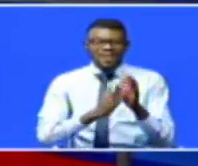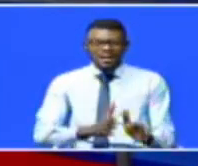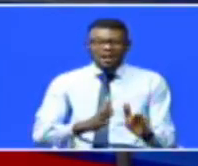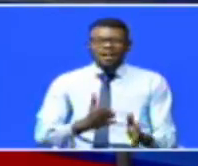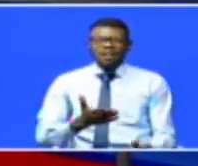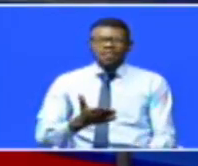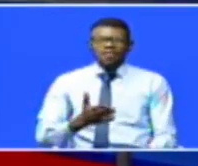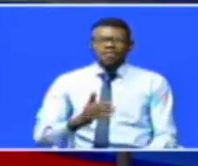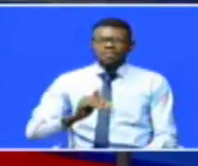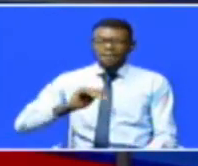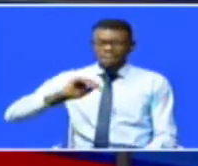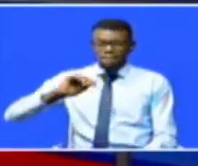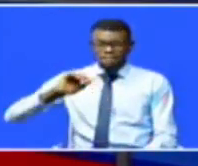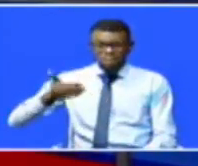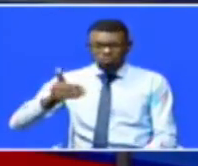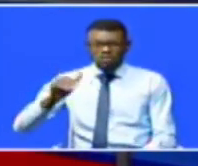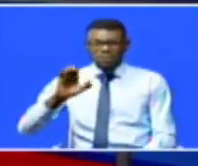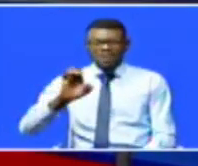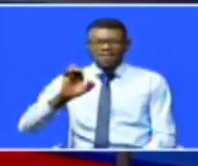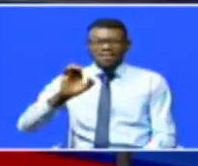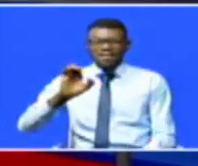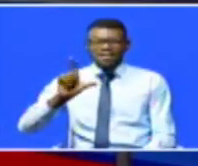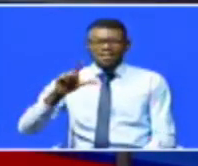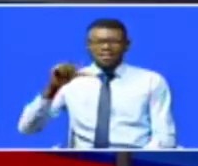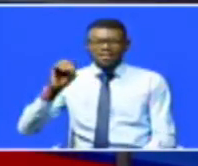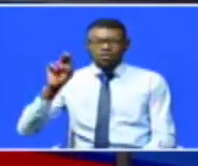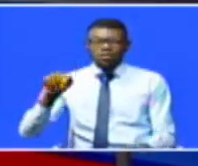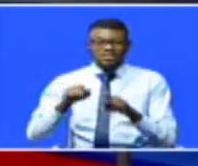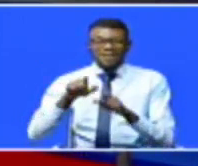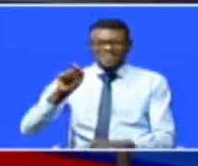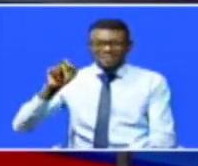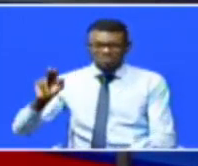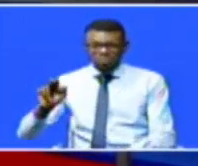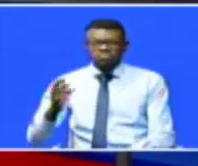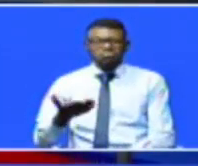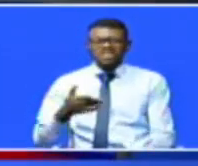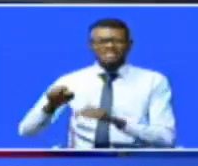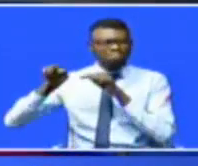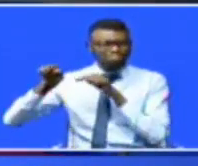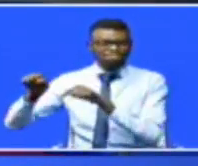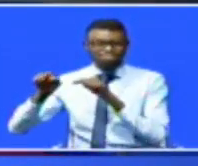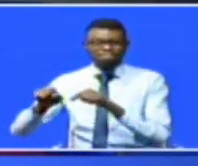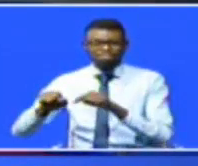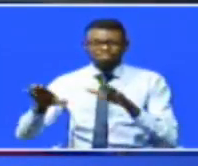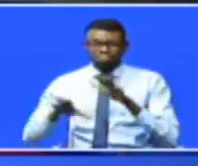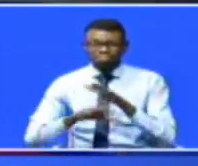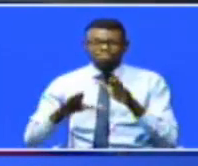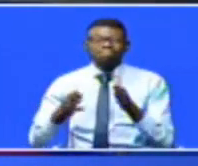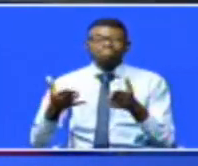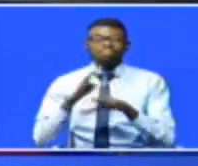maeneo ya Mlima Elgon na Trans Nzoia wamewasuta wandani wa naibu wa rais William Ruto kwa kuwataja kama